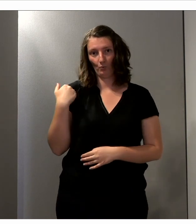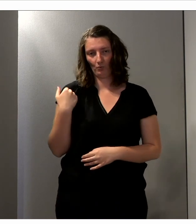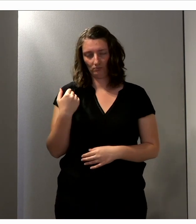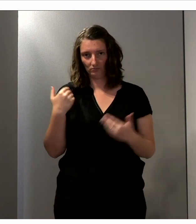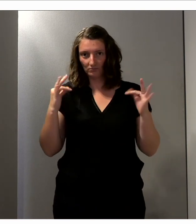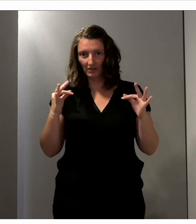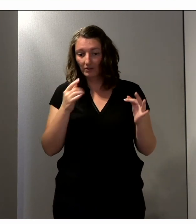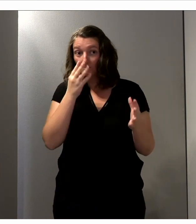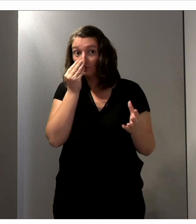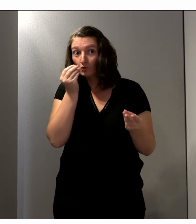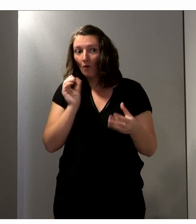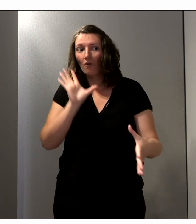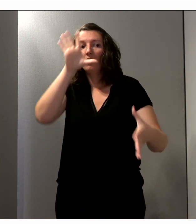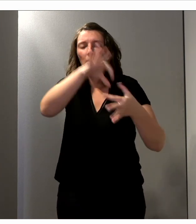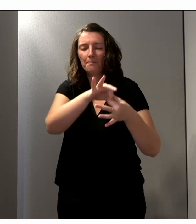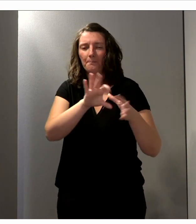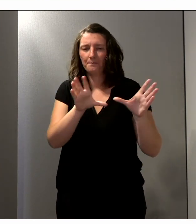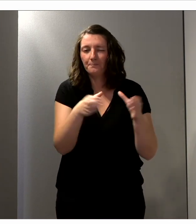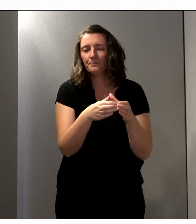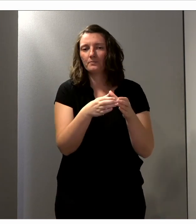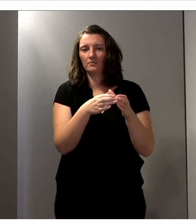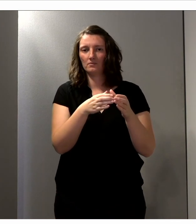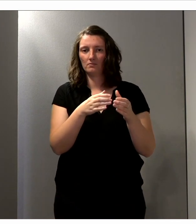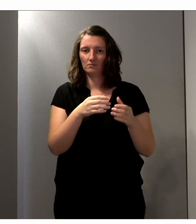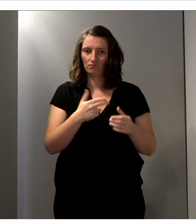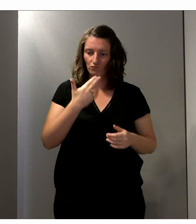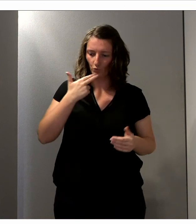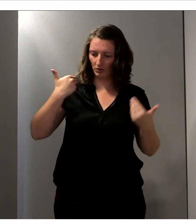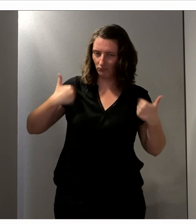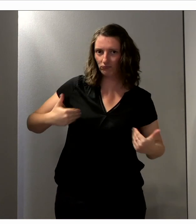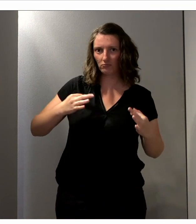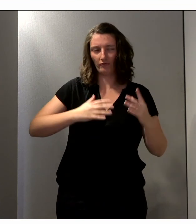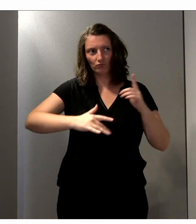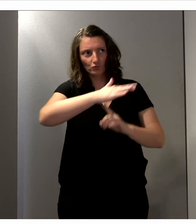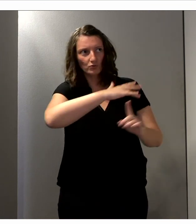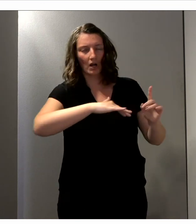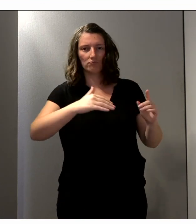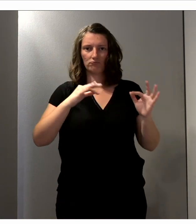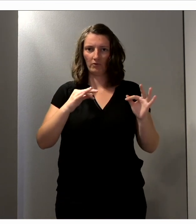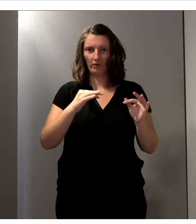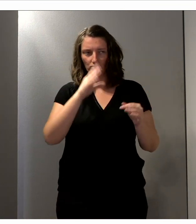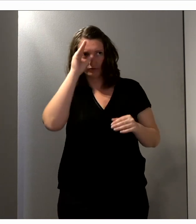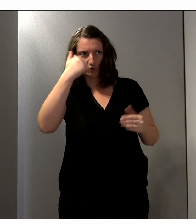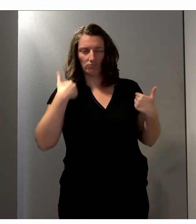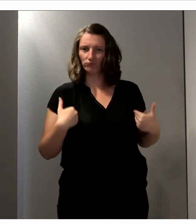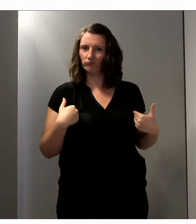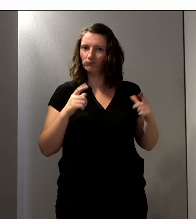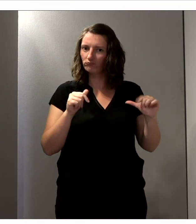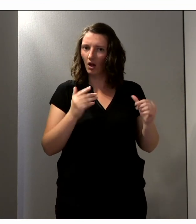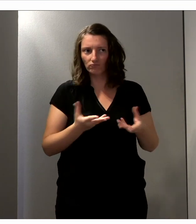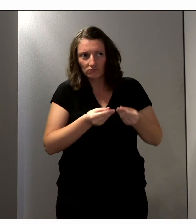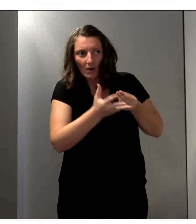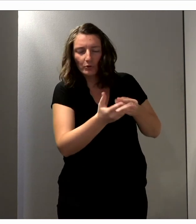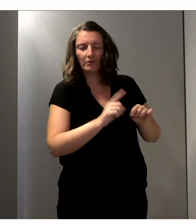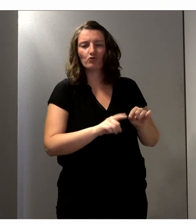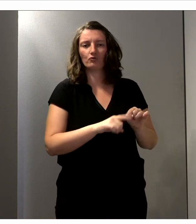d'appartenance, le sentiment d'utilité sociale, la reconnaissance, l'identité professionnelle. Quand ces dimensions sont affaiblies, le sentiment